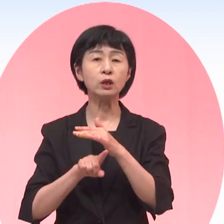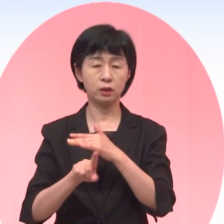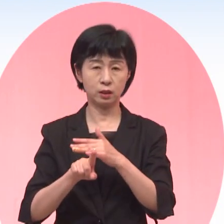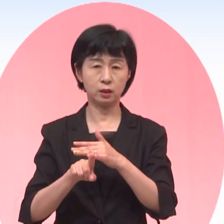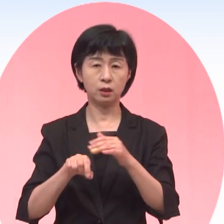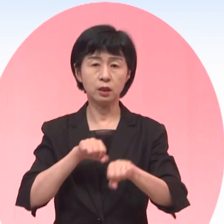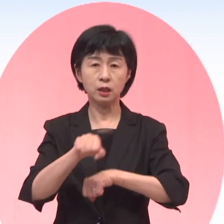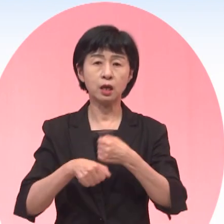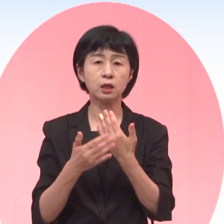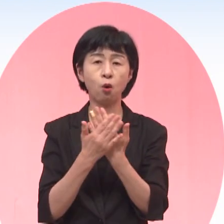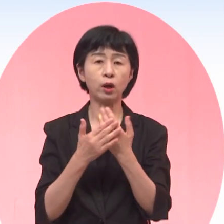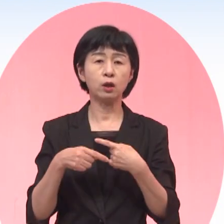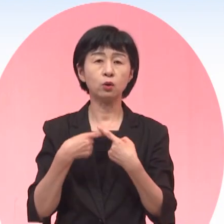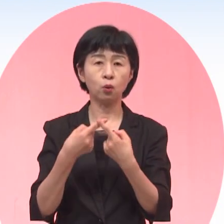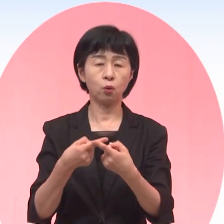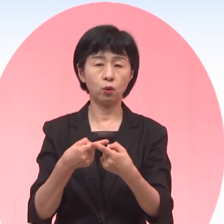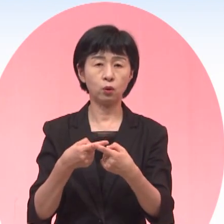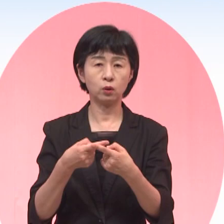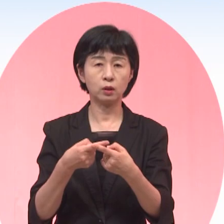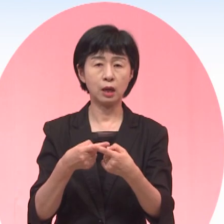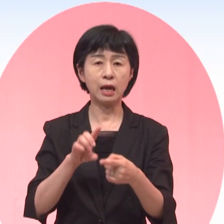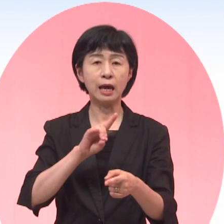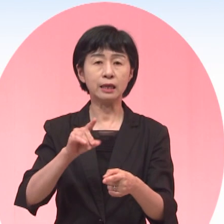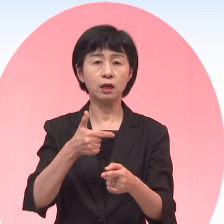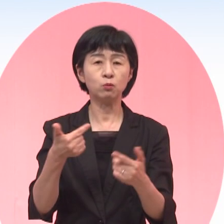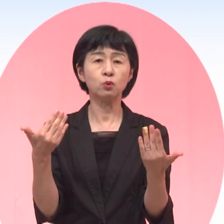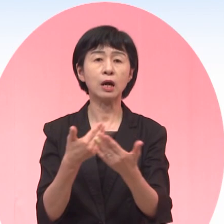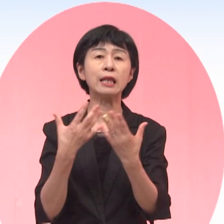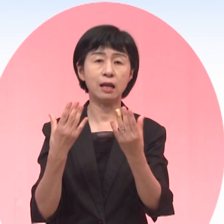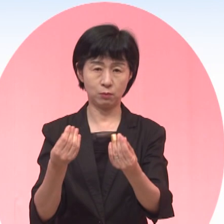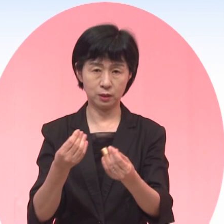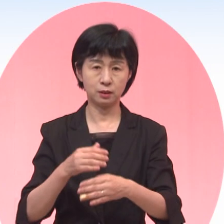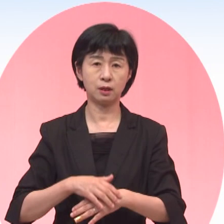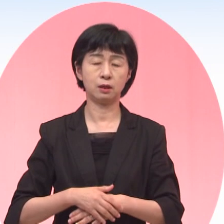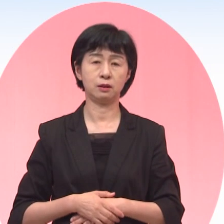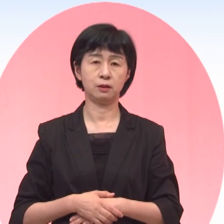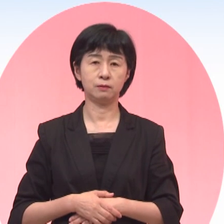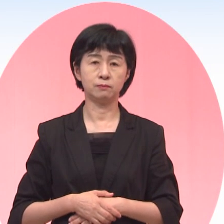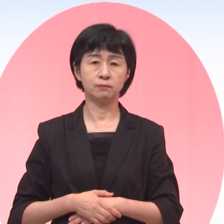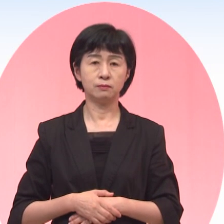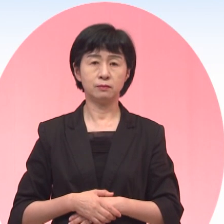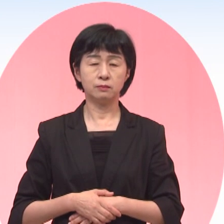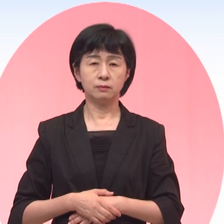自転車保険等への加入が義務化されたところです。